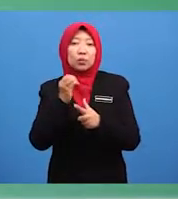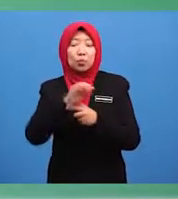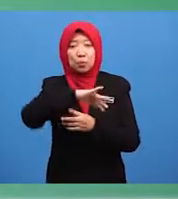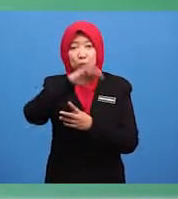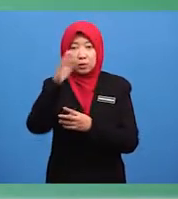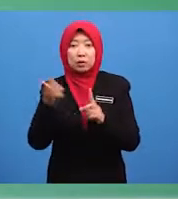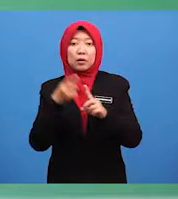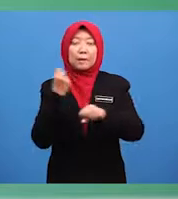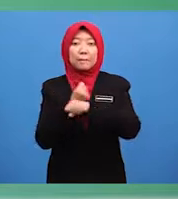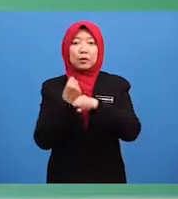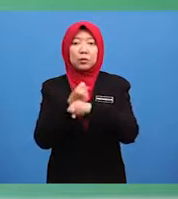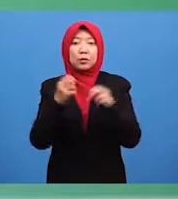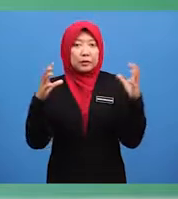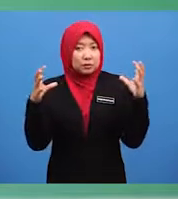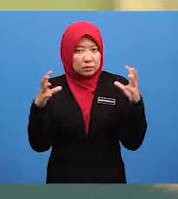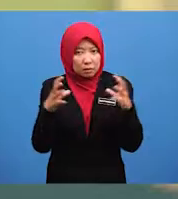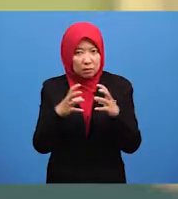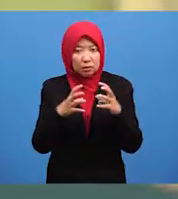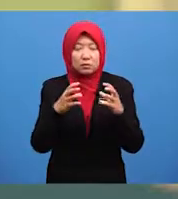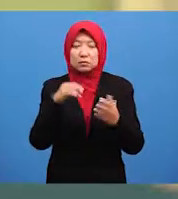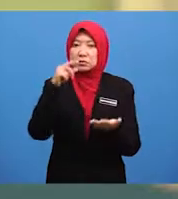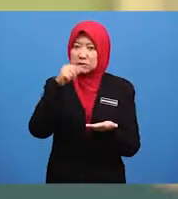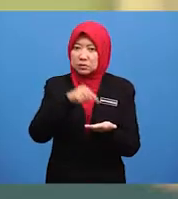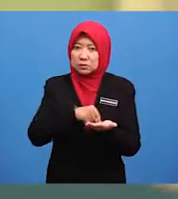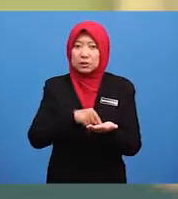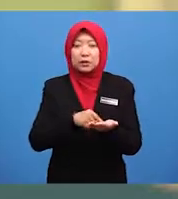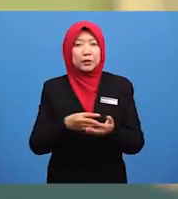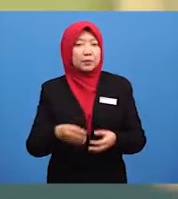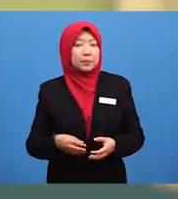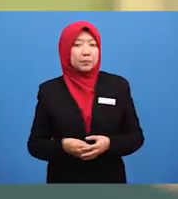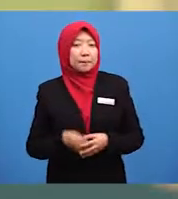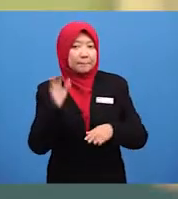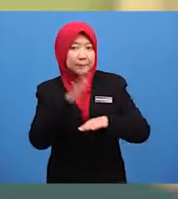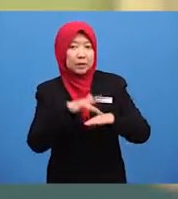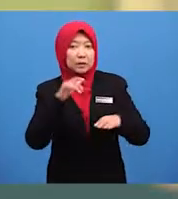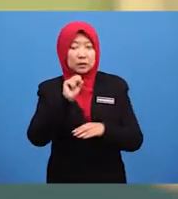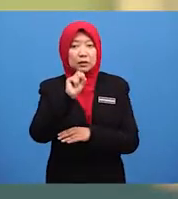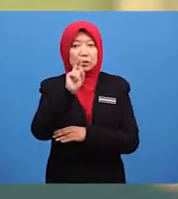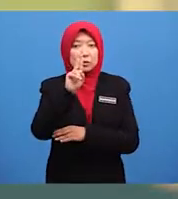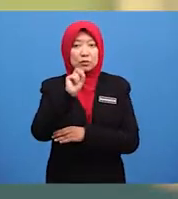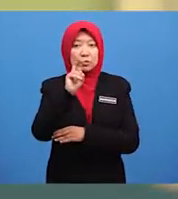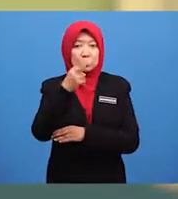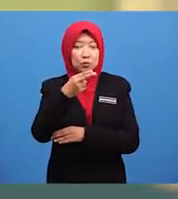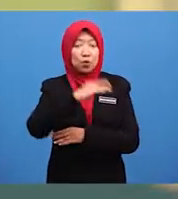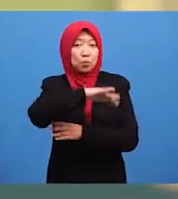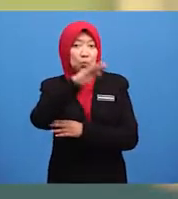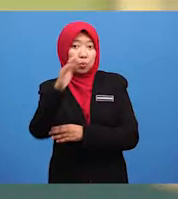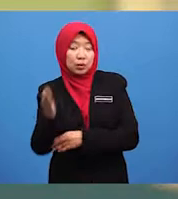dari batuan keras. Ini yang diberi nama susuh bukit